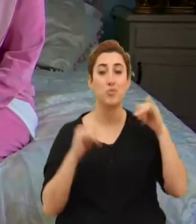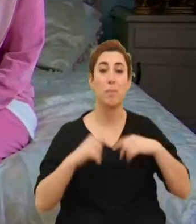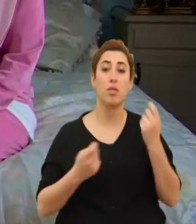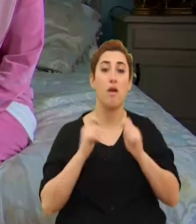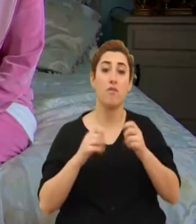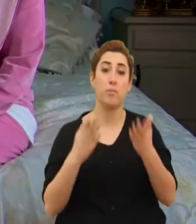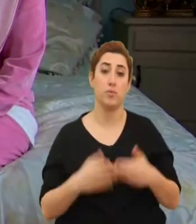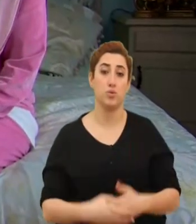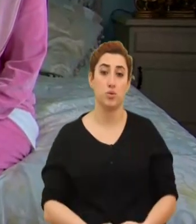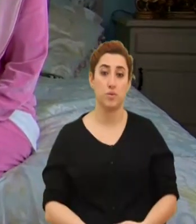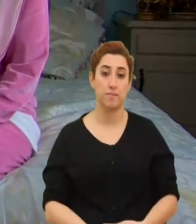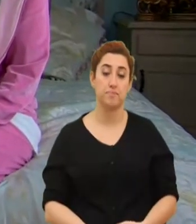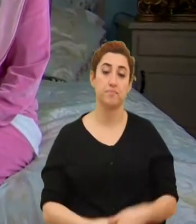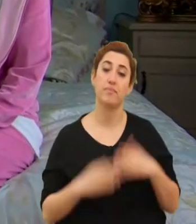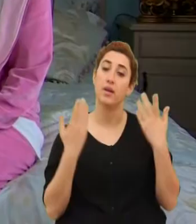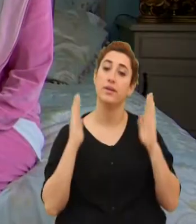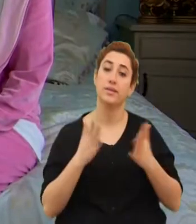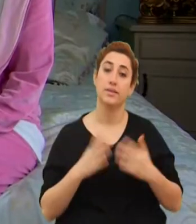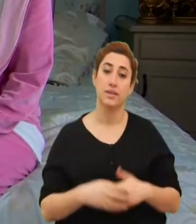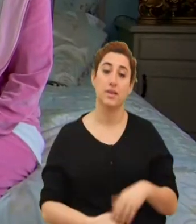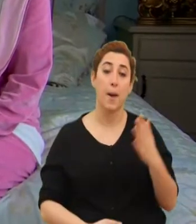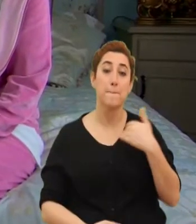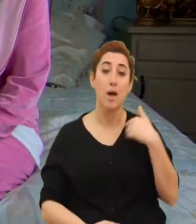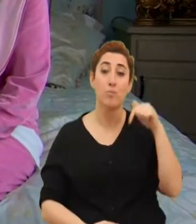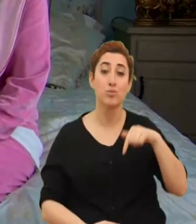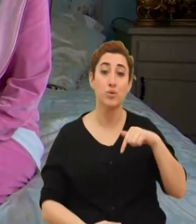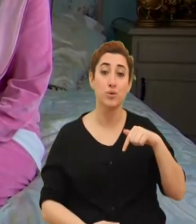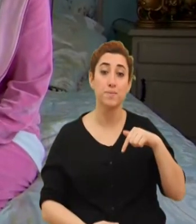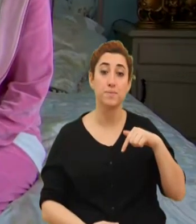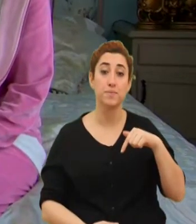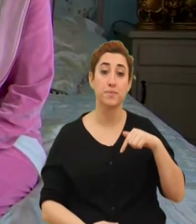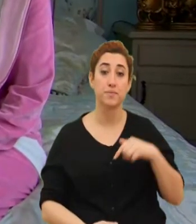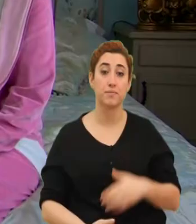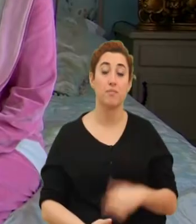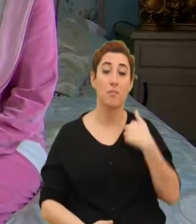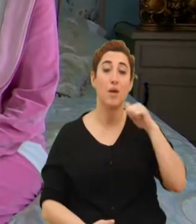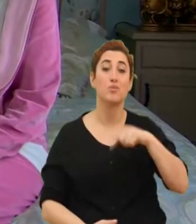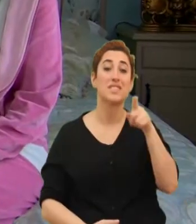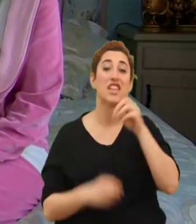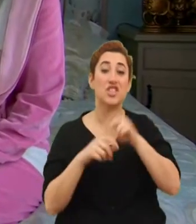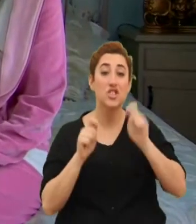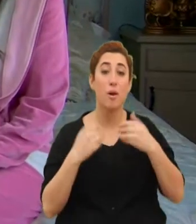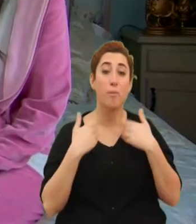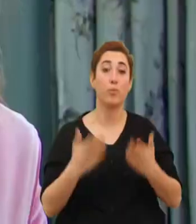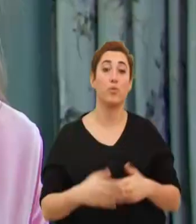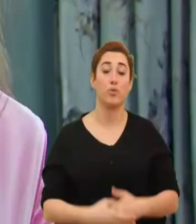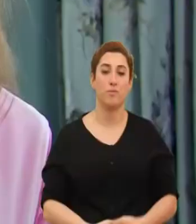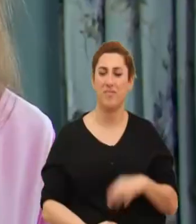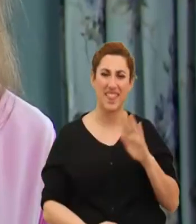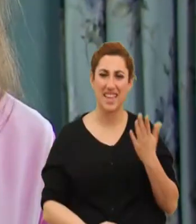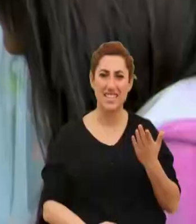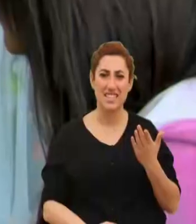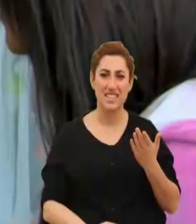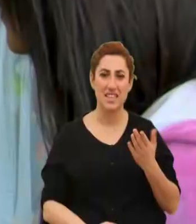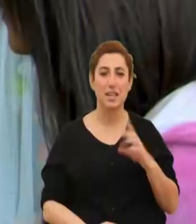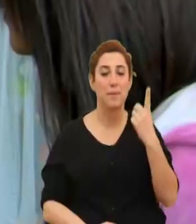Yokmuşum gibi davranıyorsun. Hay Allah ya. Ya ben bunu... ya ben bunu senin için yapıyordum.